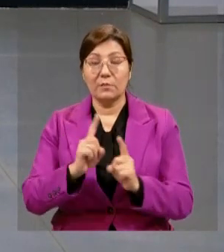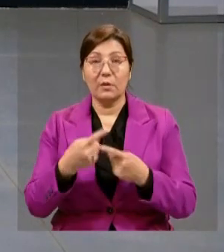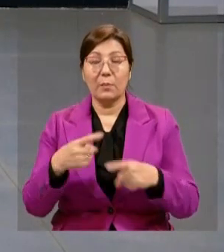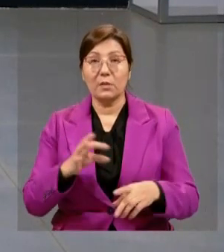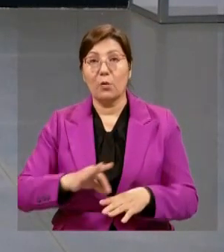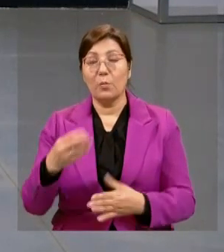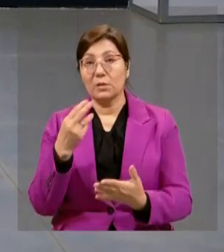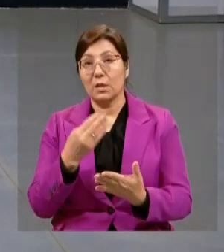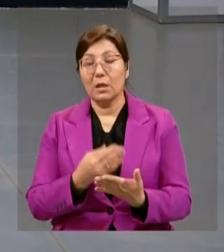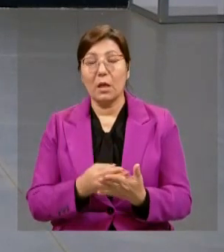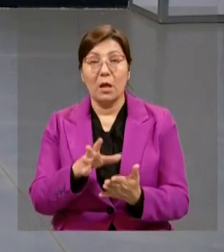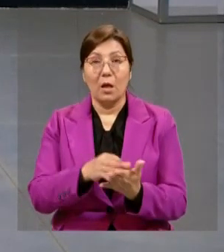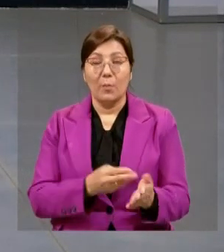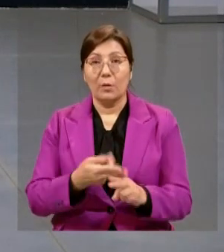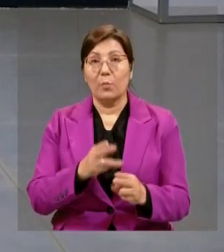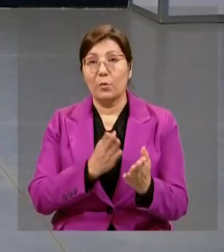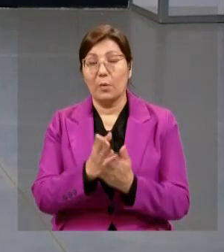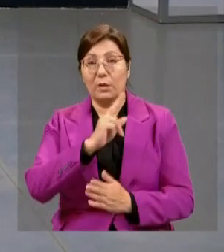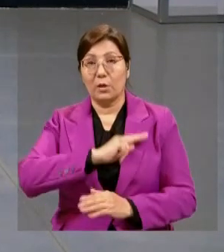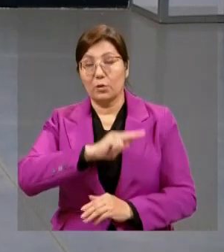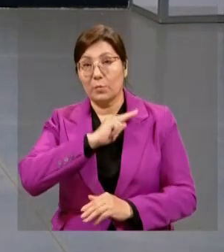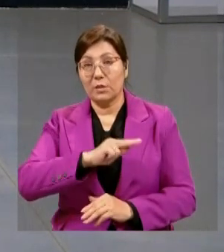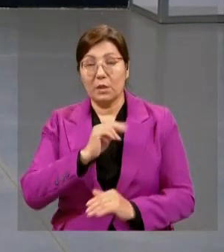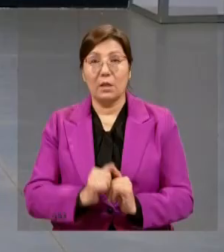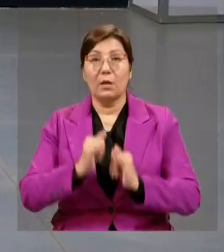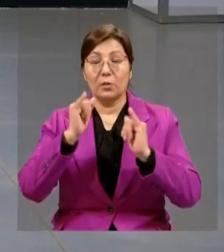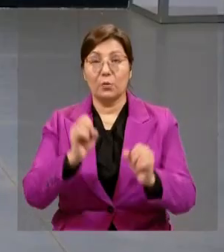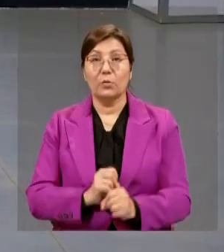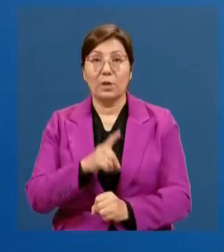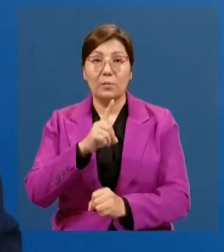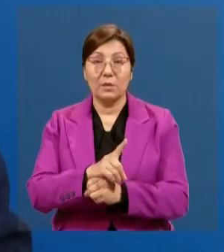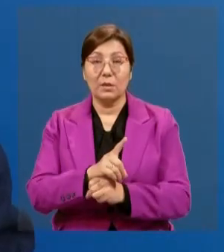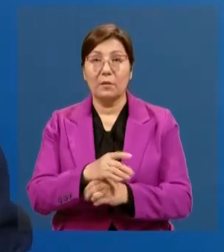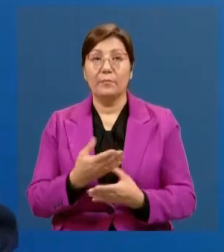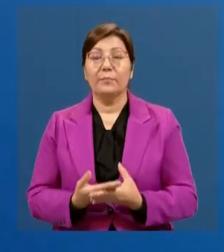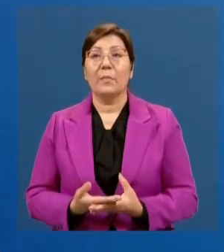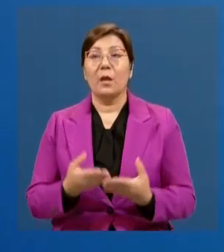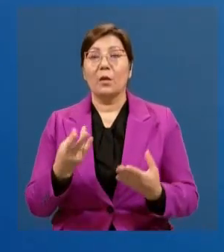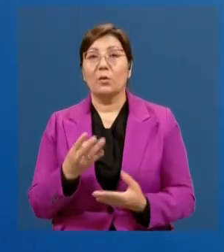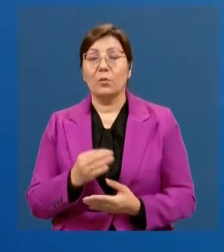етіп, алдағы уақытта бұл бағыттағы жұмыстың қарқынын арттыруды тапсырды.